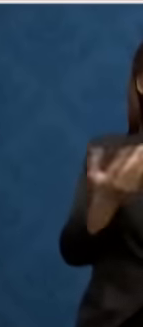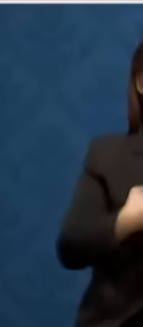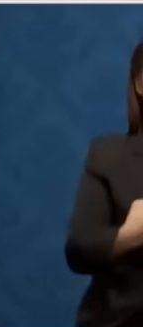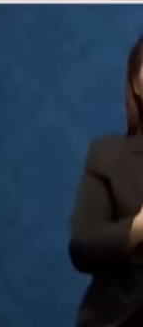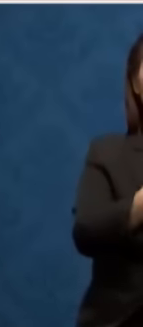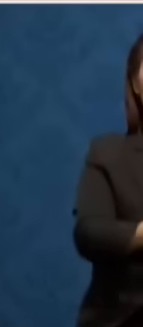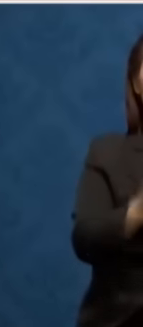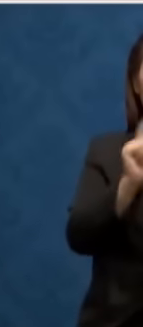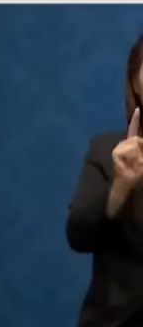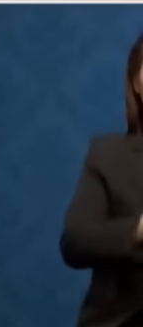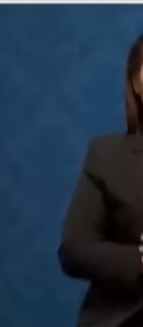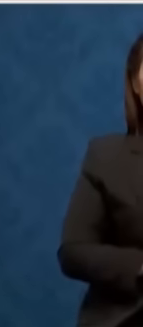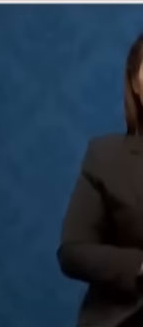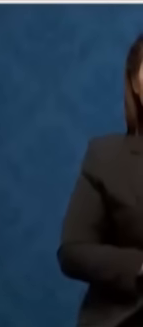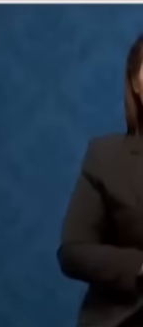ว่าท่าน